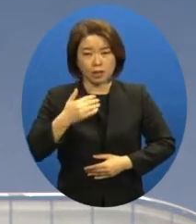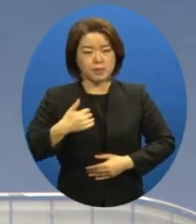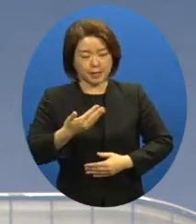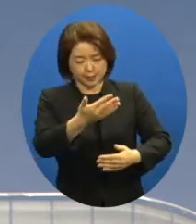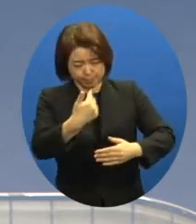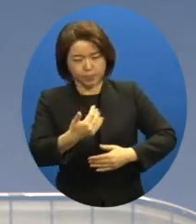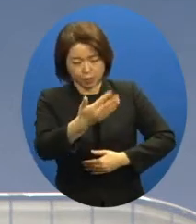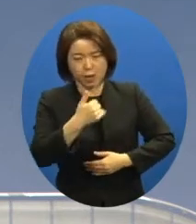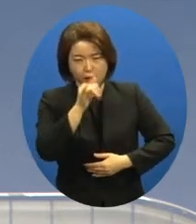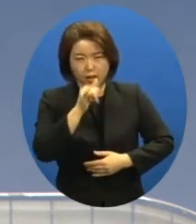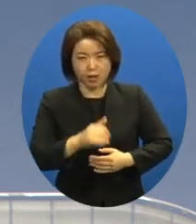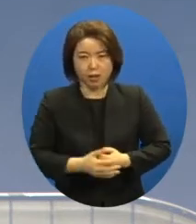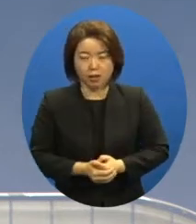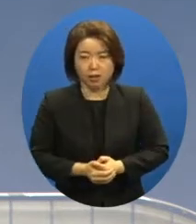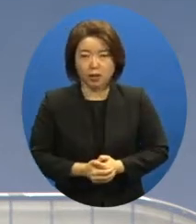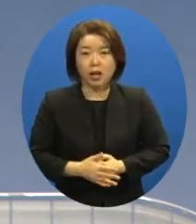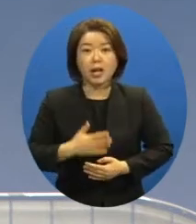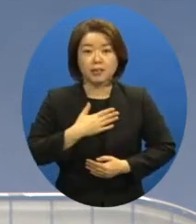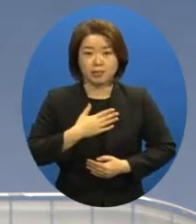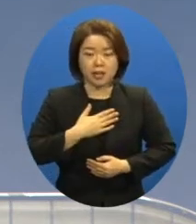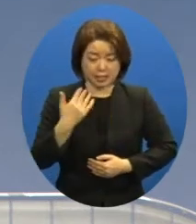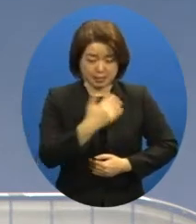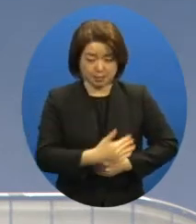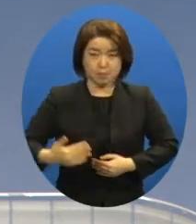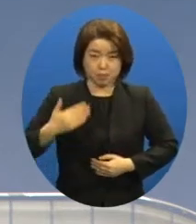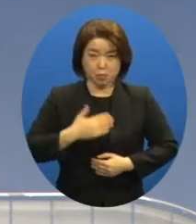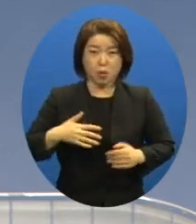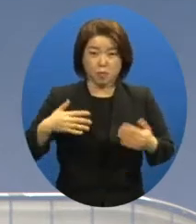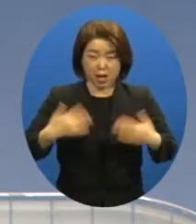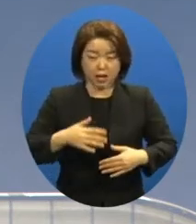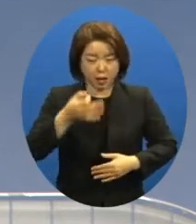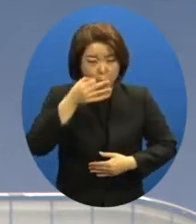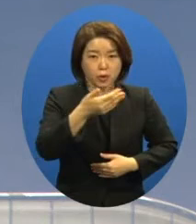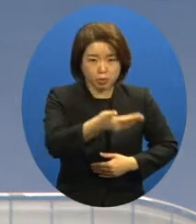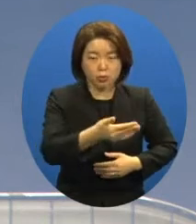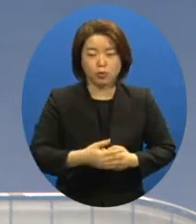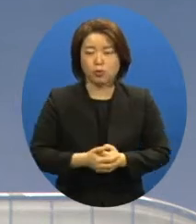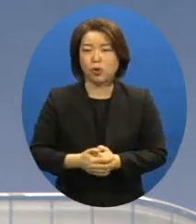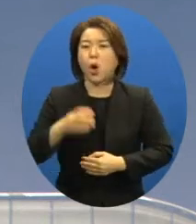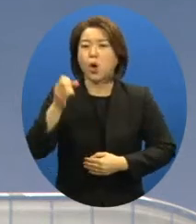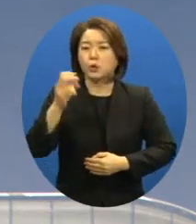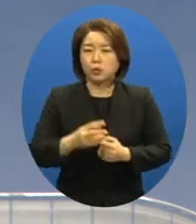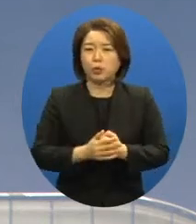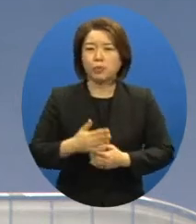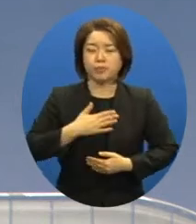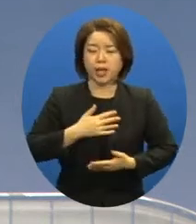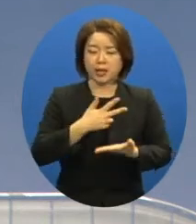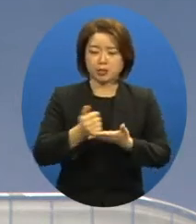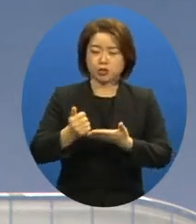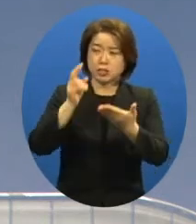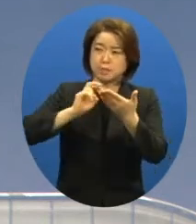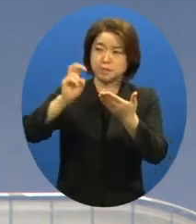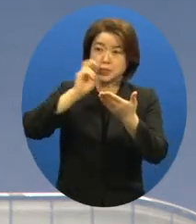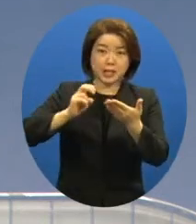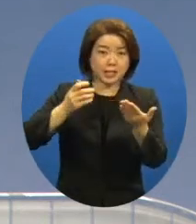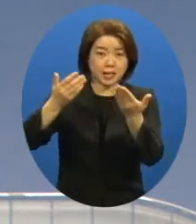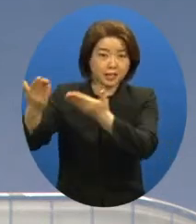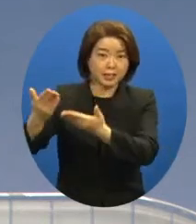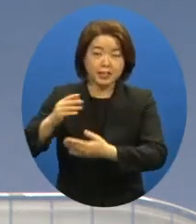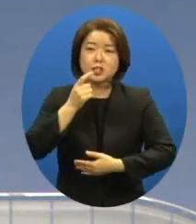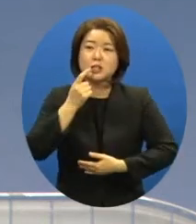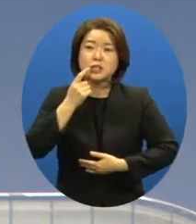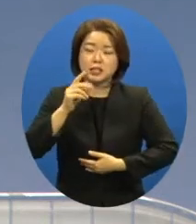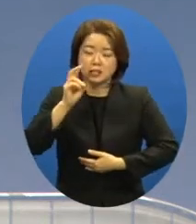보내달라는 거예요. 내 이 연약한 육신을 보여주고, 그리고 내가 주님을 찬양하는 그런